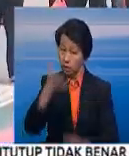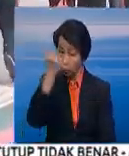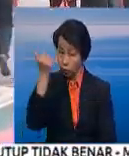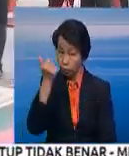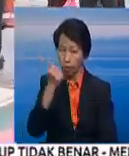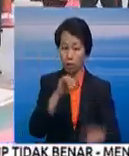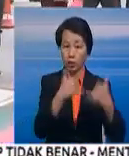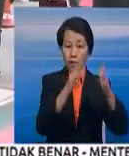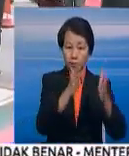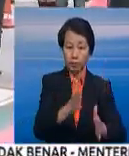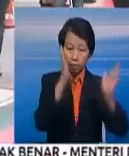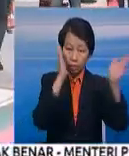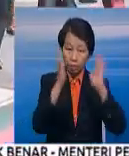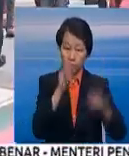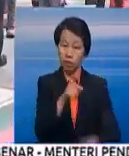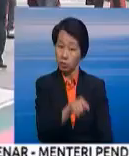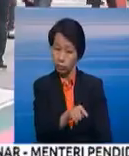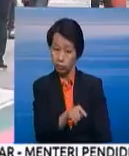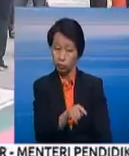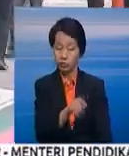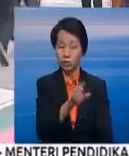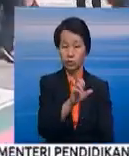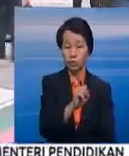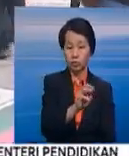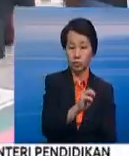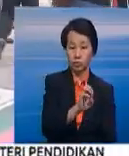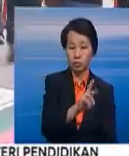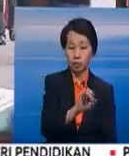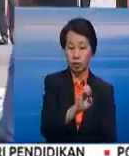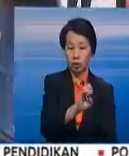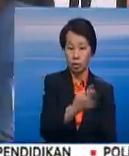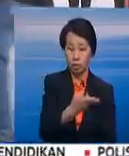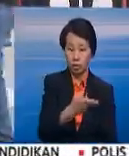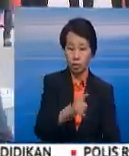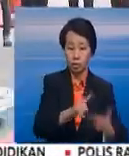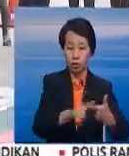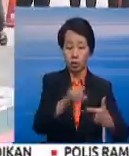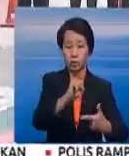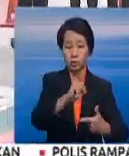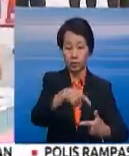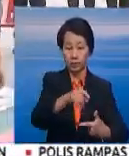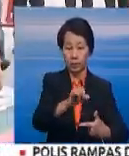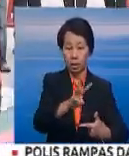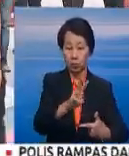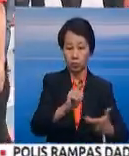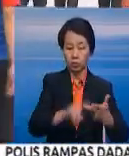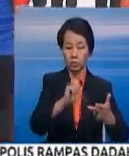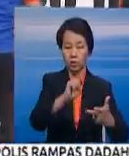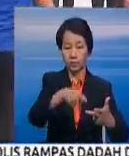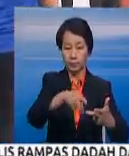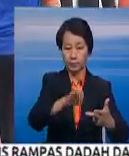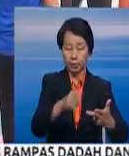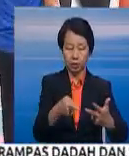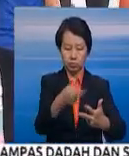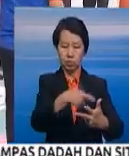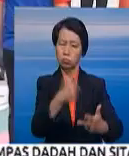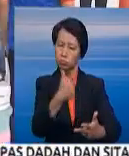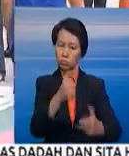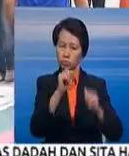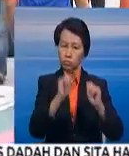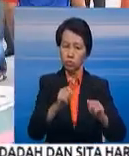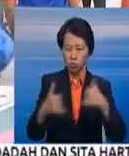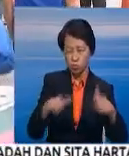bahawa pemain kita seperti Muhammadu Sumareh, Sapawi Rasid dan Syafi Ahmad juga mampu